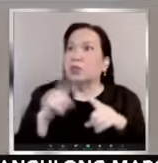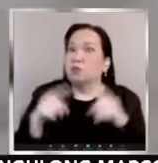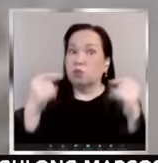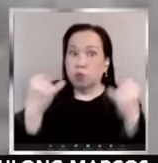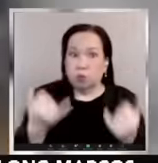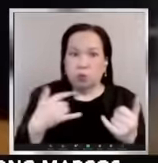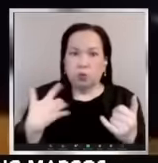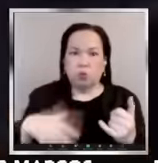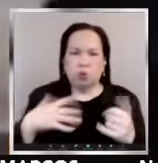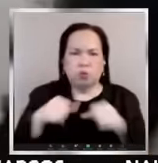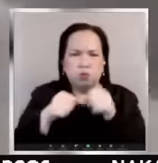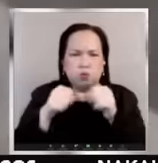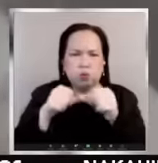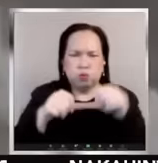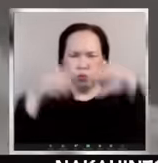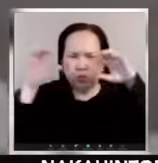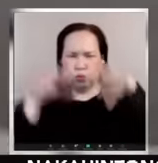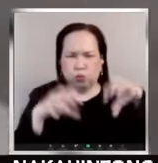sigil.